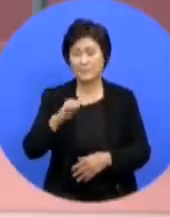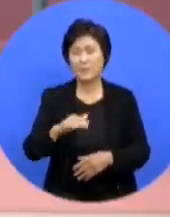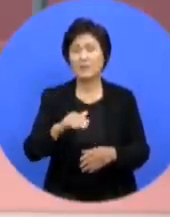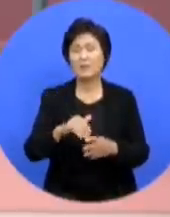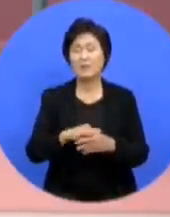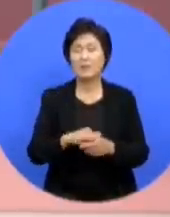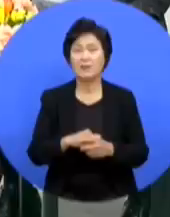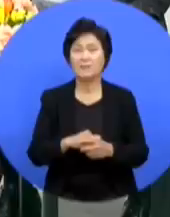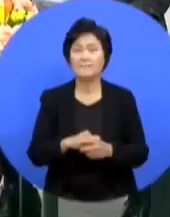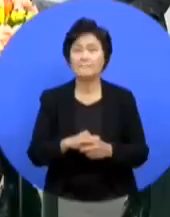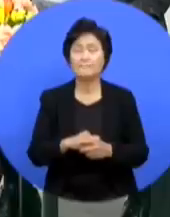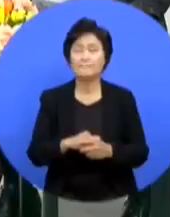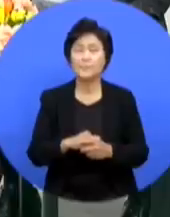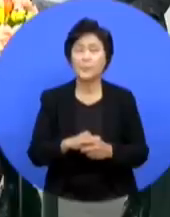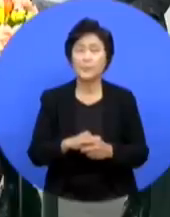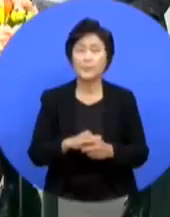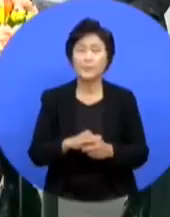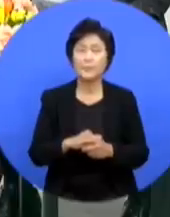있습니다.